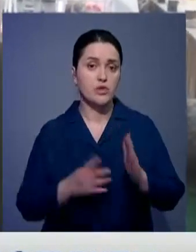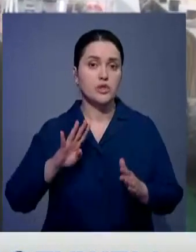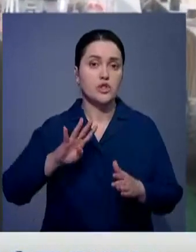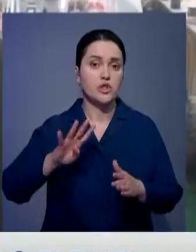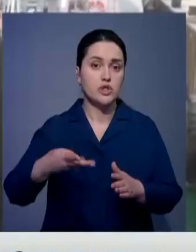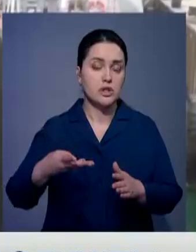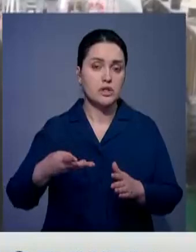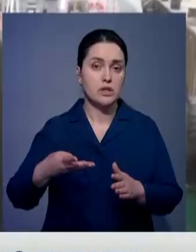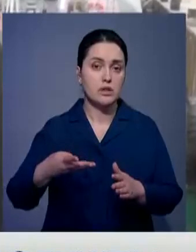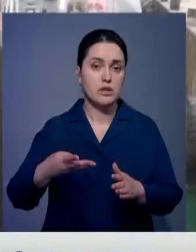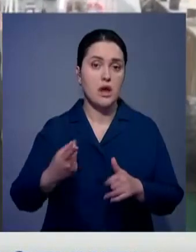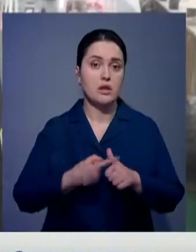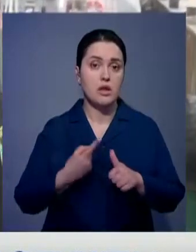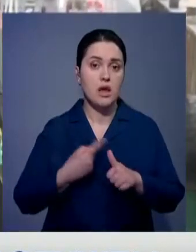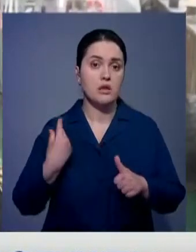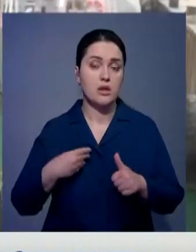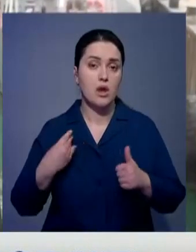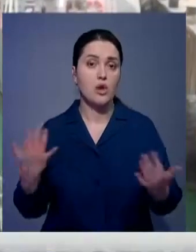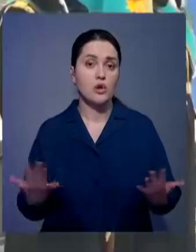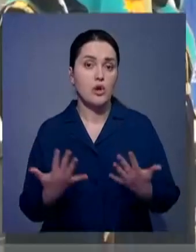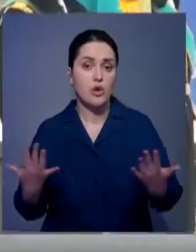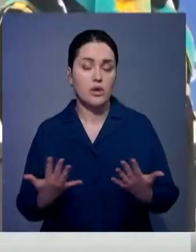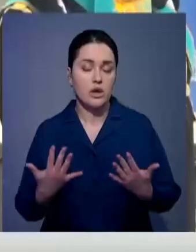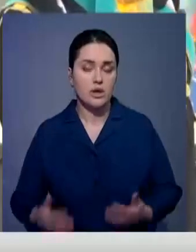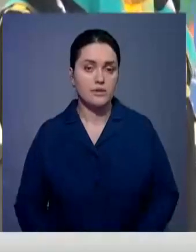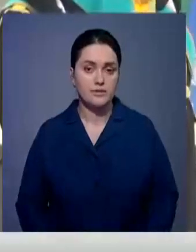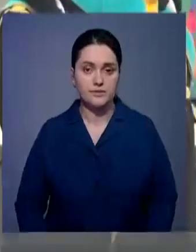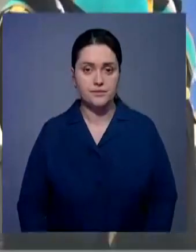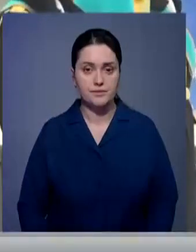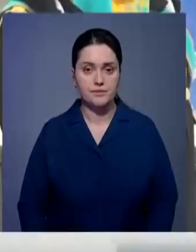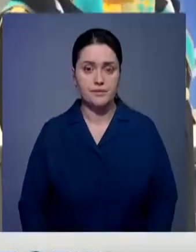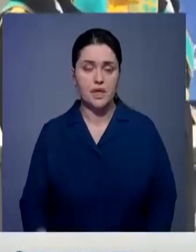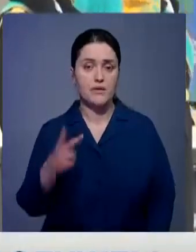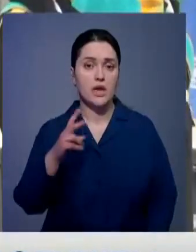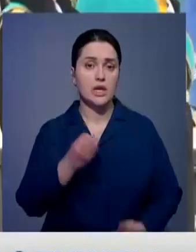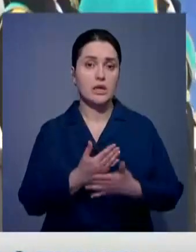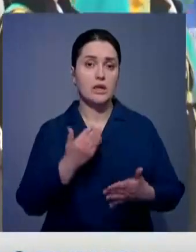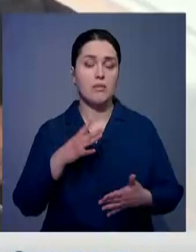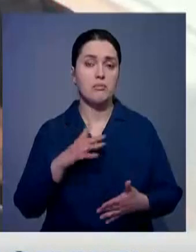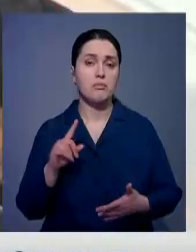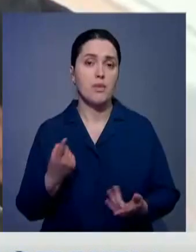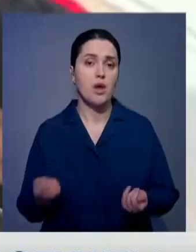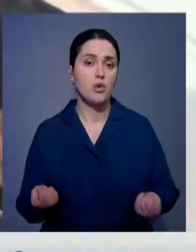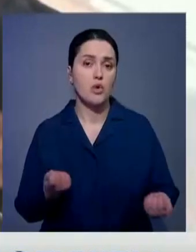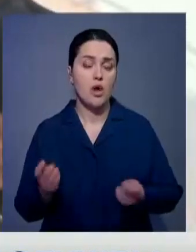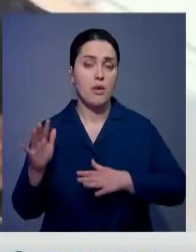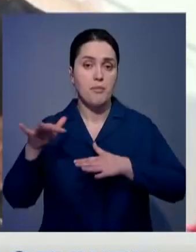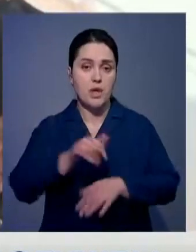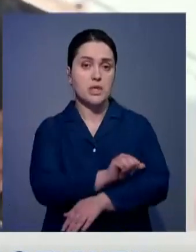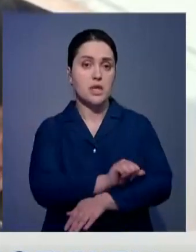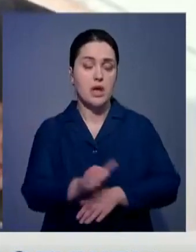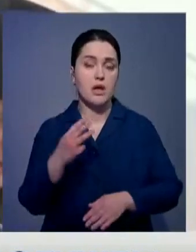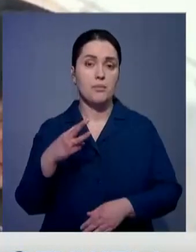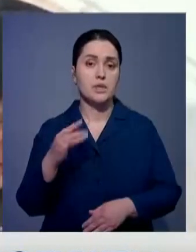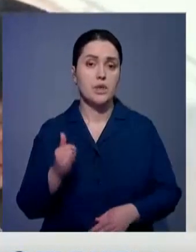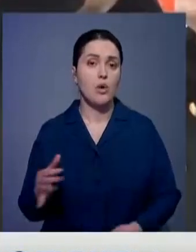Называется снаряжение легководолазное, инженерное. Мухаммед Суюнов 20 лет назад был первым руководителем морской пограничной дивизии